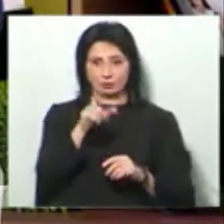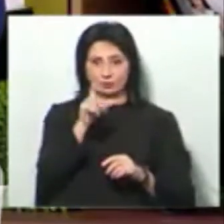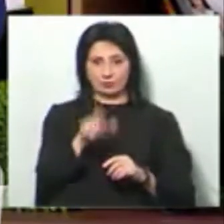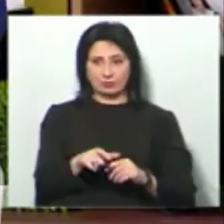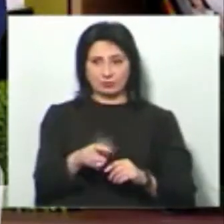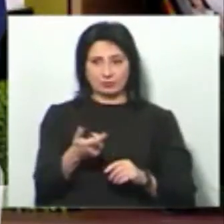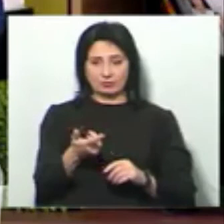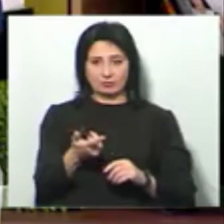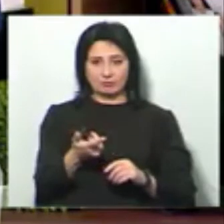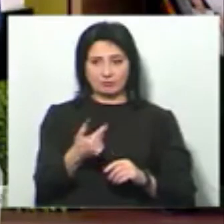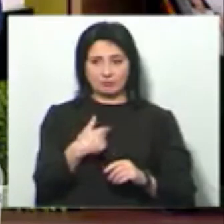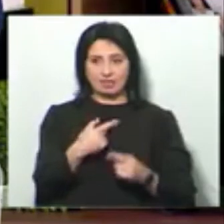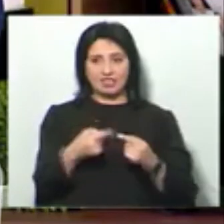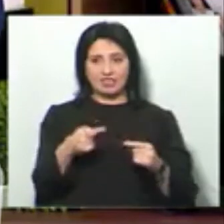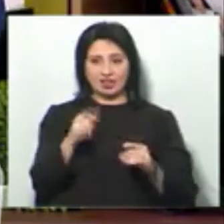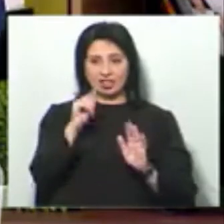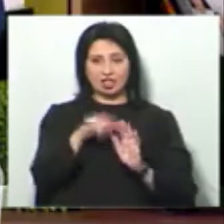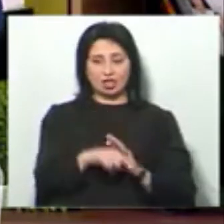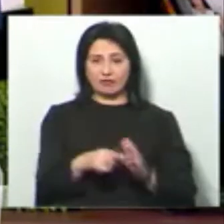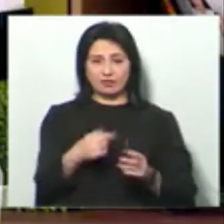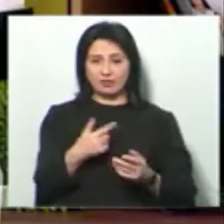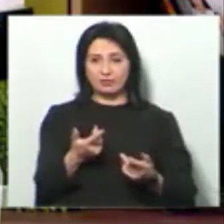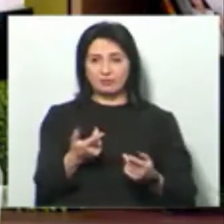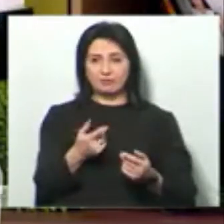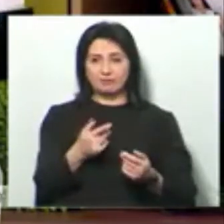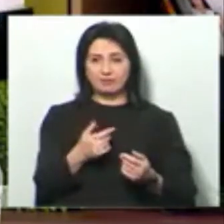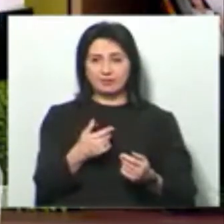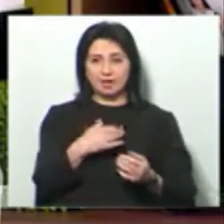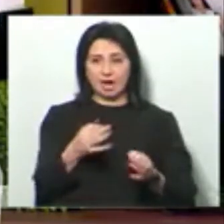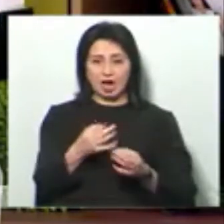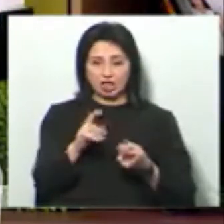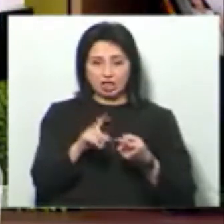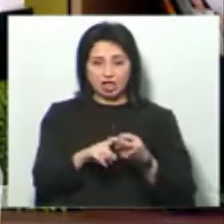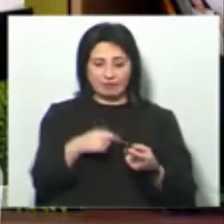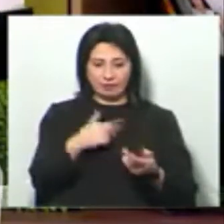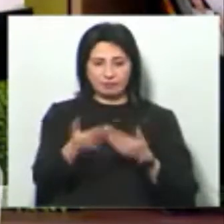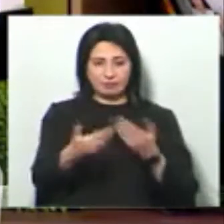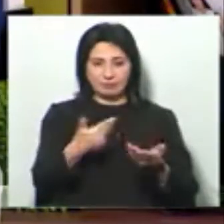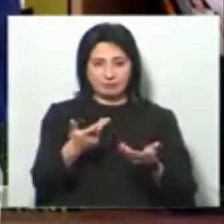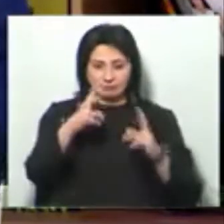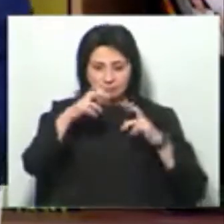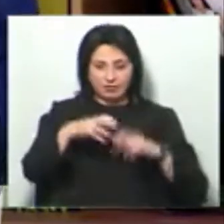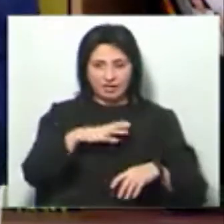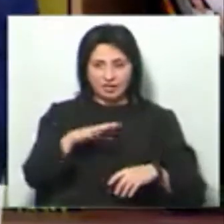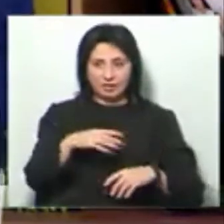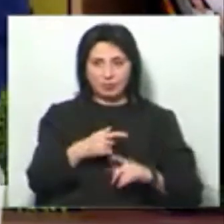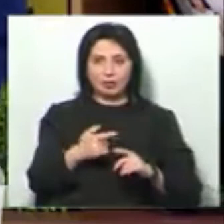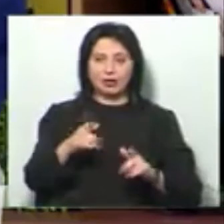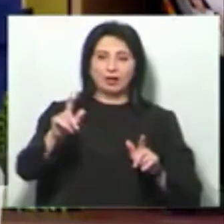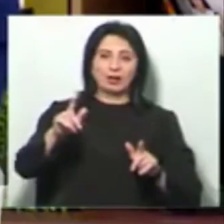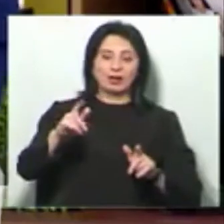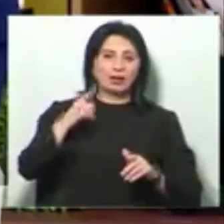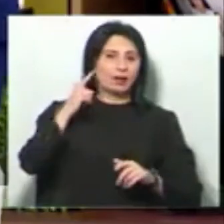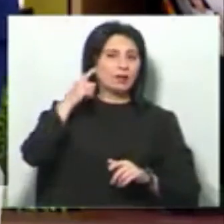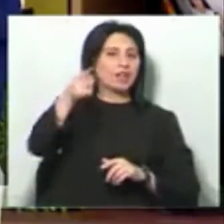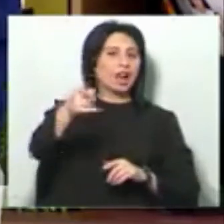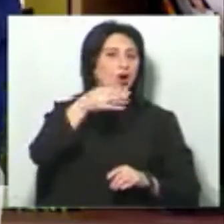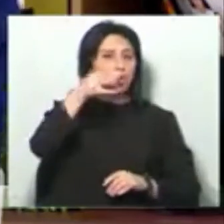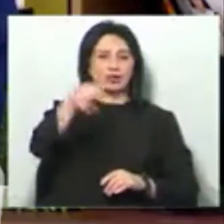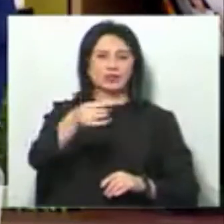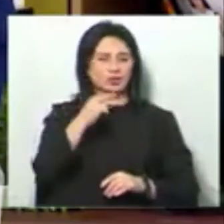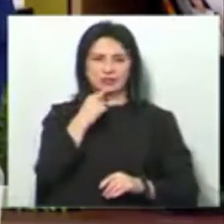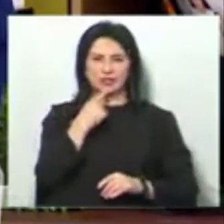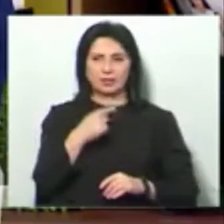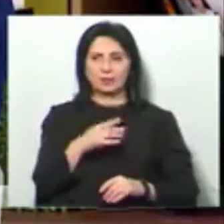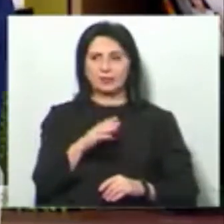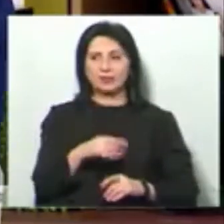კარდიოქირურგიული ჩარევის თუ სხვადასხვა ჩარევის, თუ არანაირ შეხება პაციენტთან არ მოხდეს ესე დისტანციურად ეს წარმოუდგენელია. რას თქვენ ბრძანეთ?